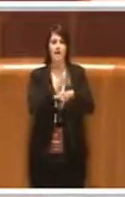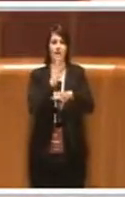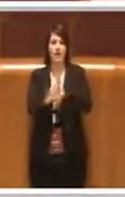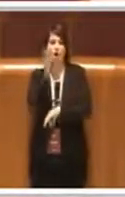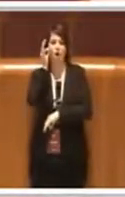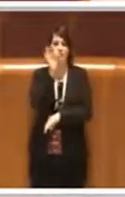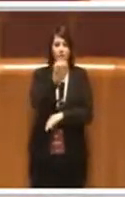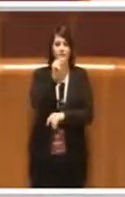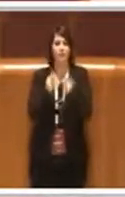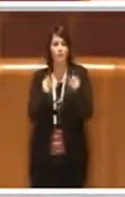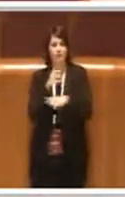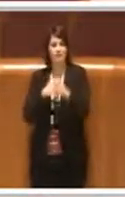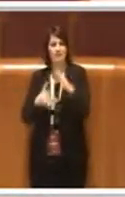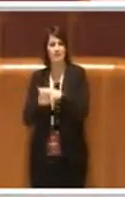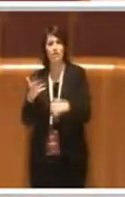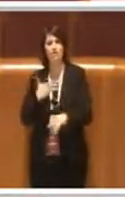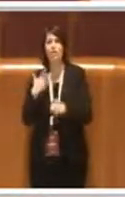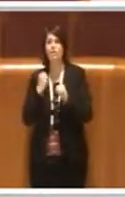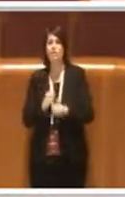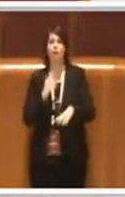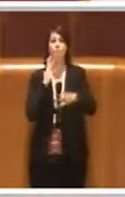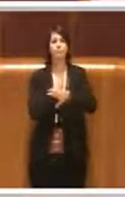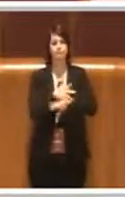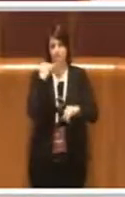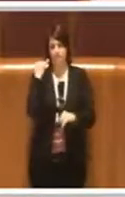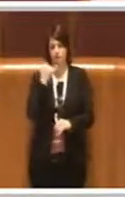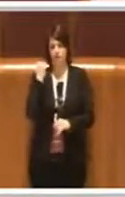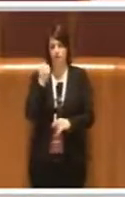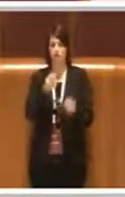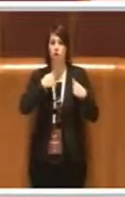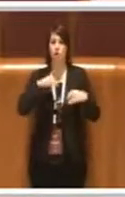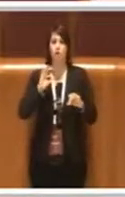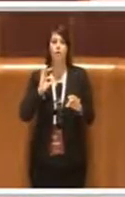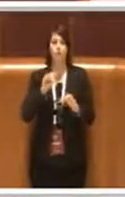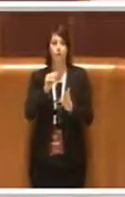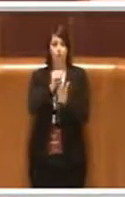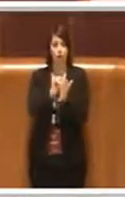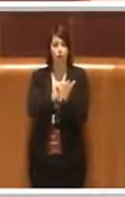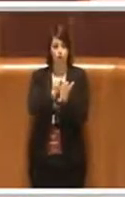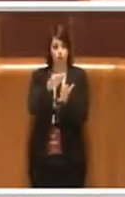queste difficoltà. Noi ci abbiamo messo il cuore in questa